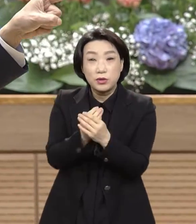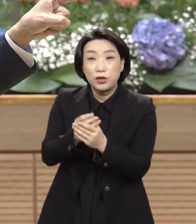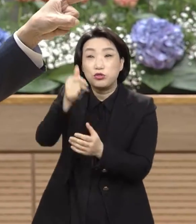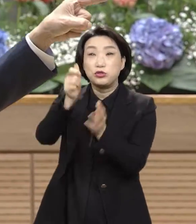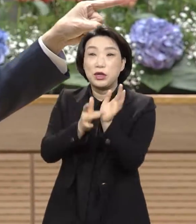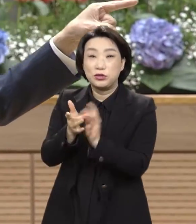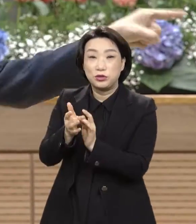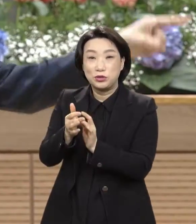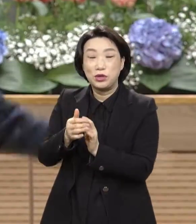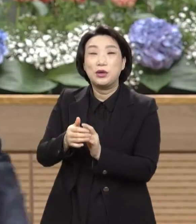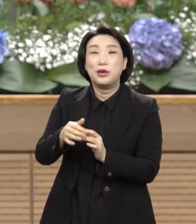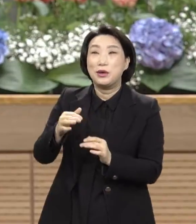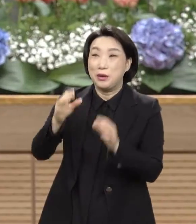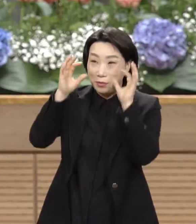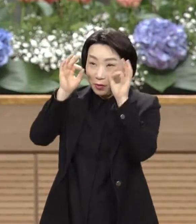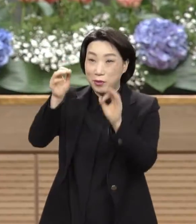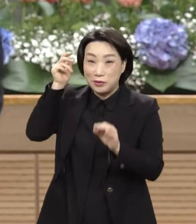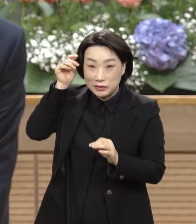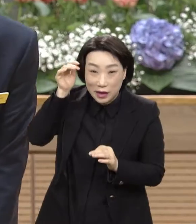예수를 바라보고